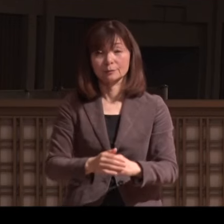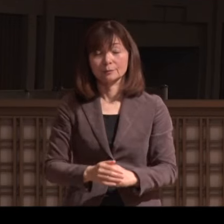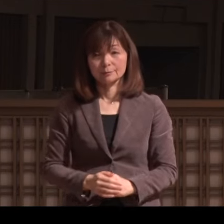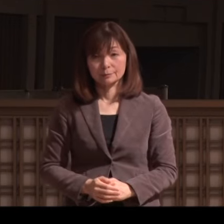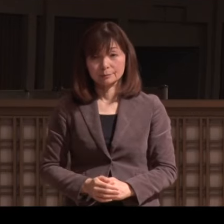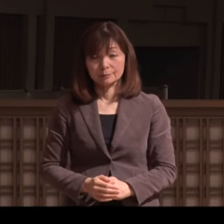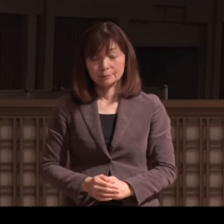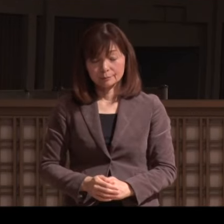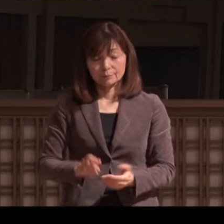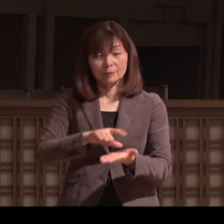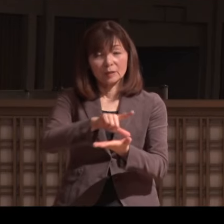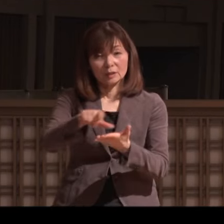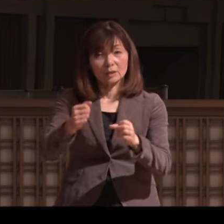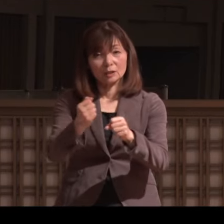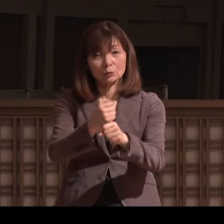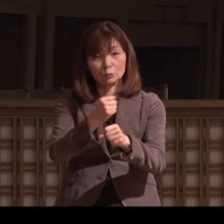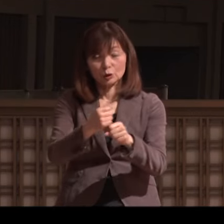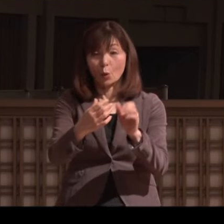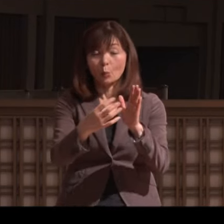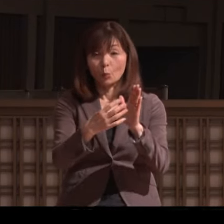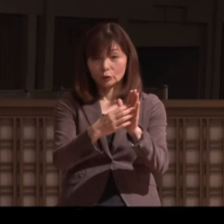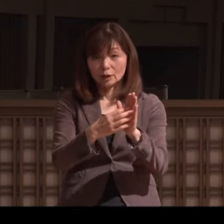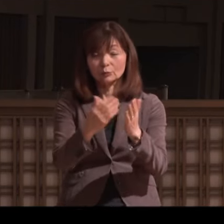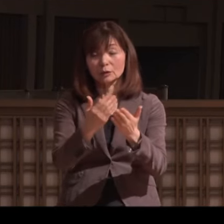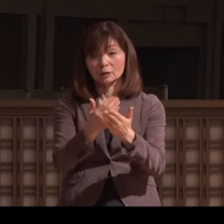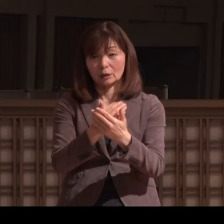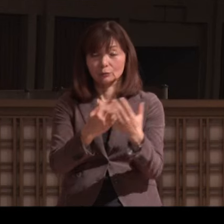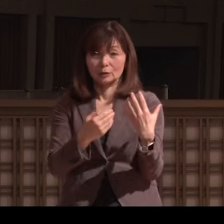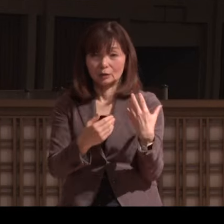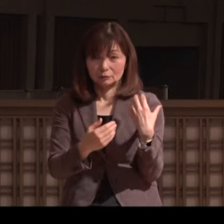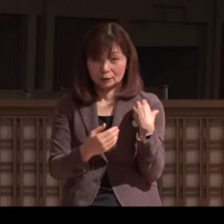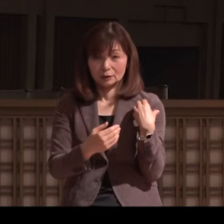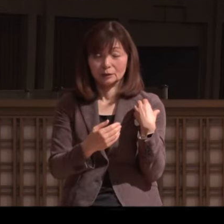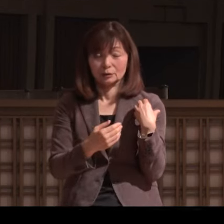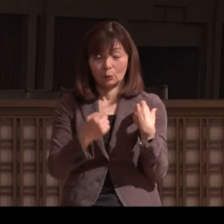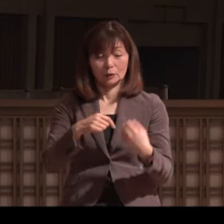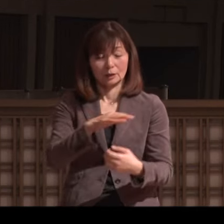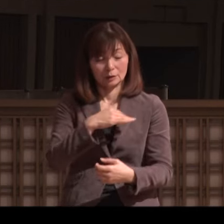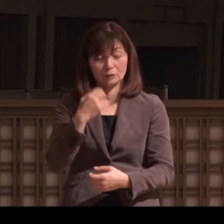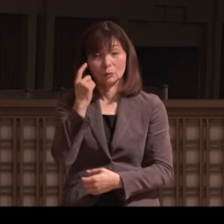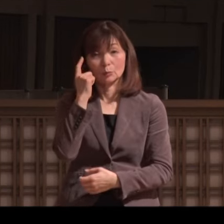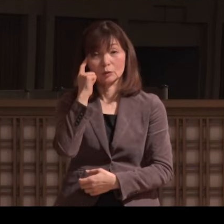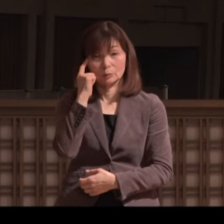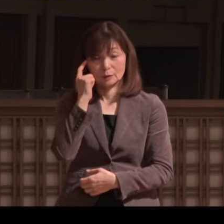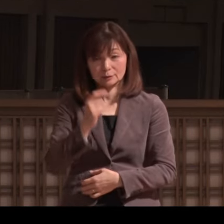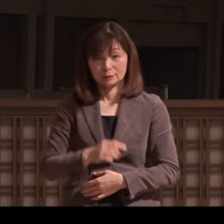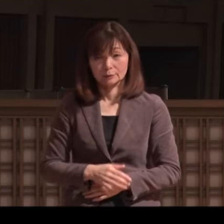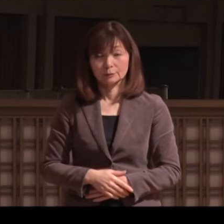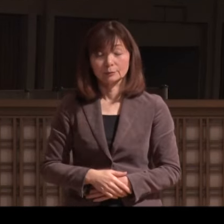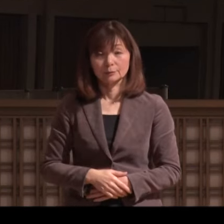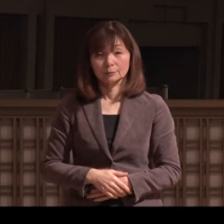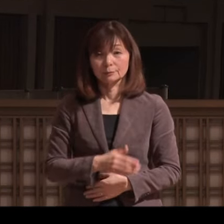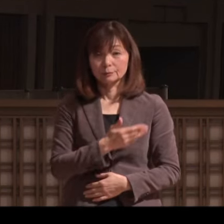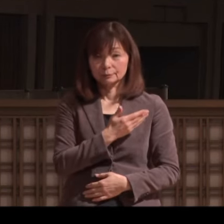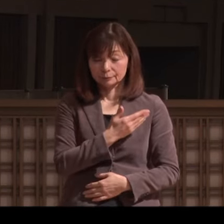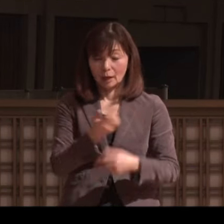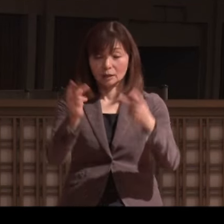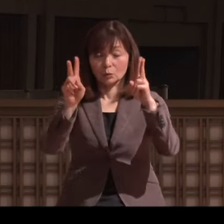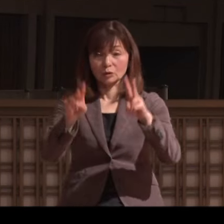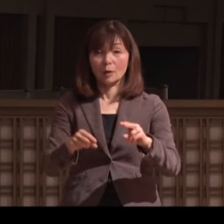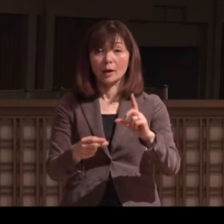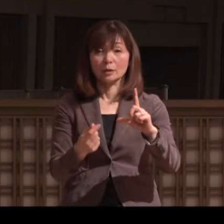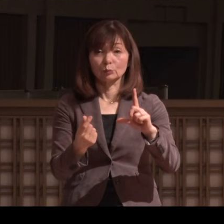本当に地域づりのえモデルになる役割を果たしていただいてるという風に私ども思っておりますえこの広島エルモですけれど